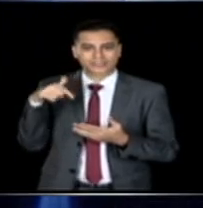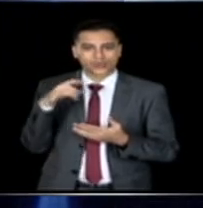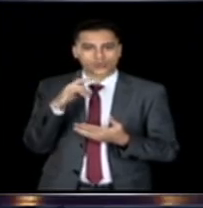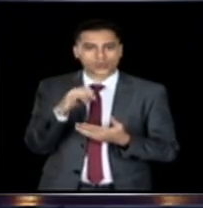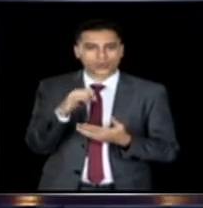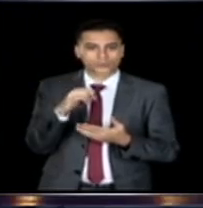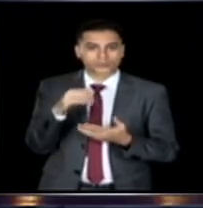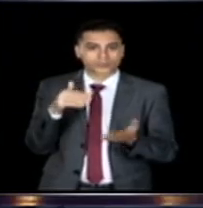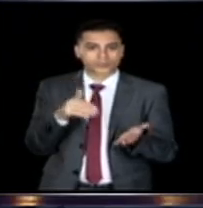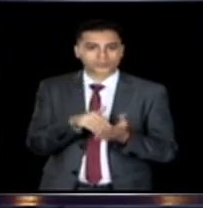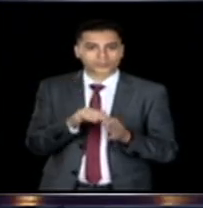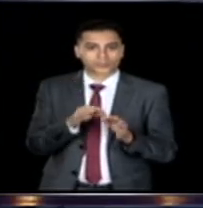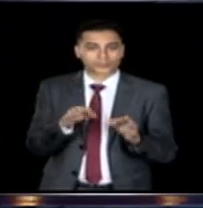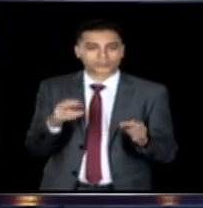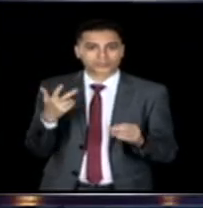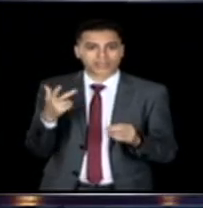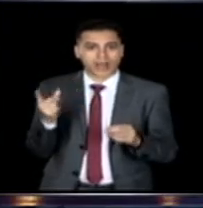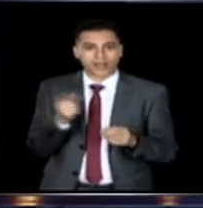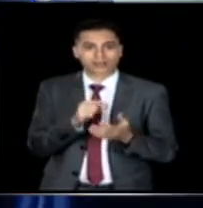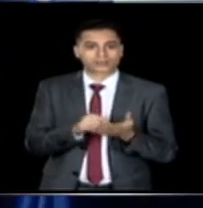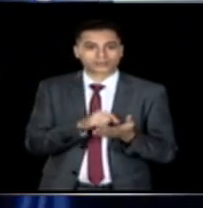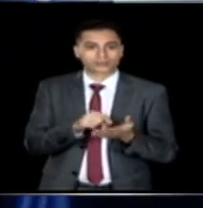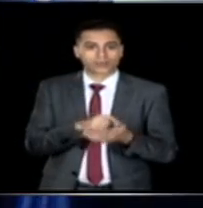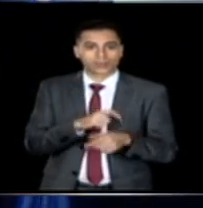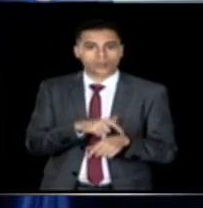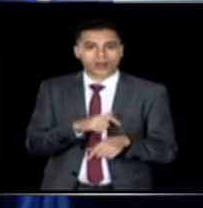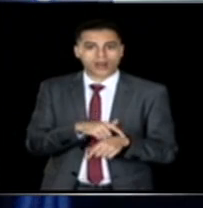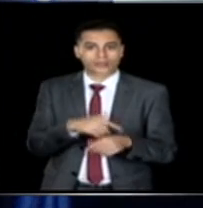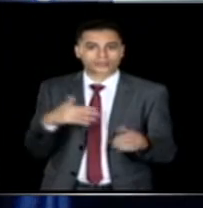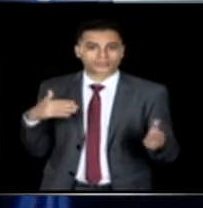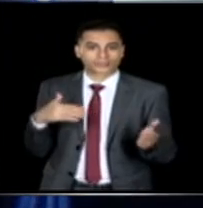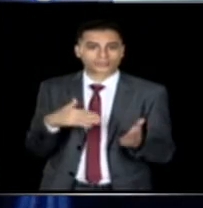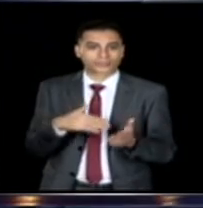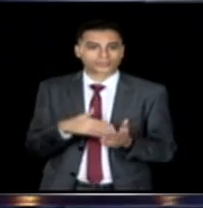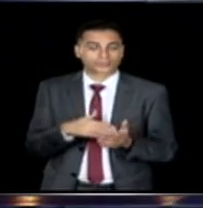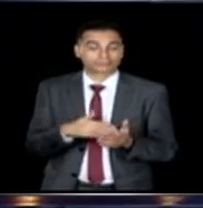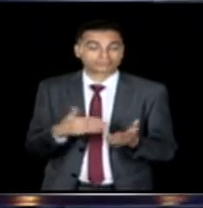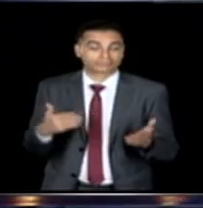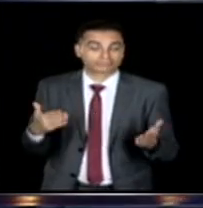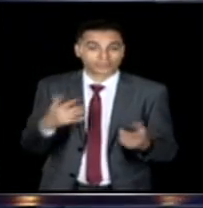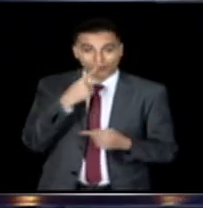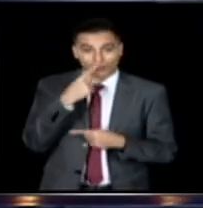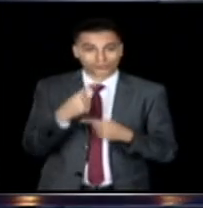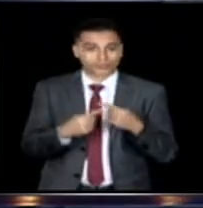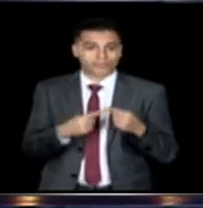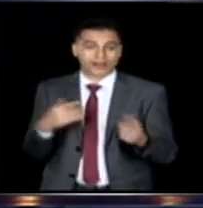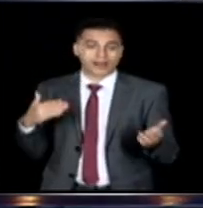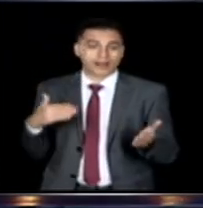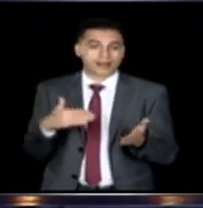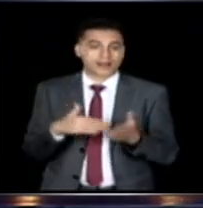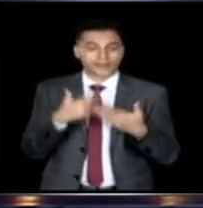ايه ده؟ امال انتوا الثلاثه كنتوا بتكتبوا ايه؟ لا حاجه خطر على بالنا حاجه تانية. واستمرت حتى